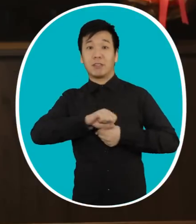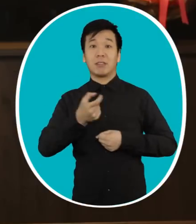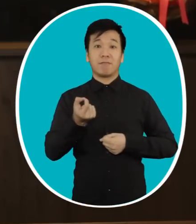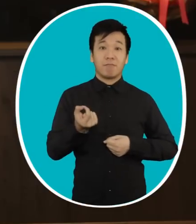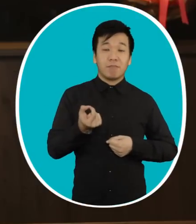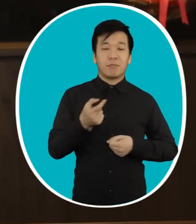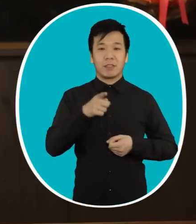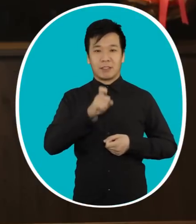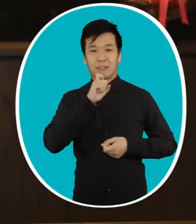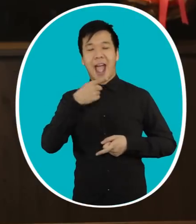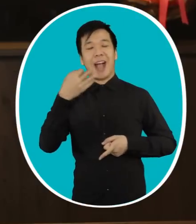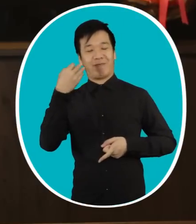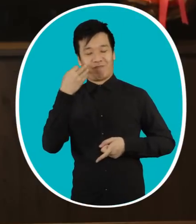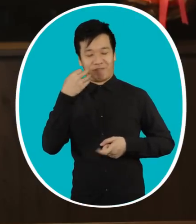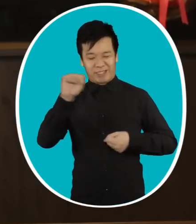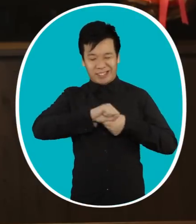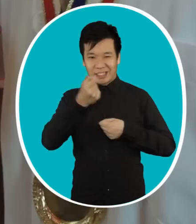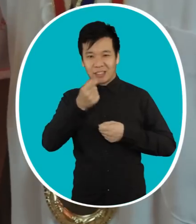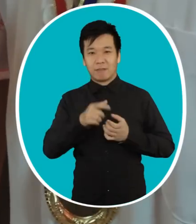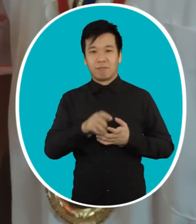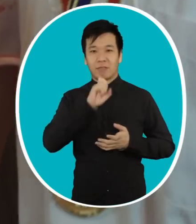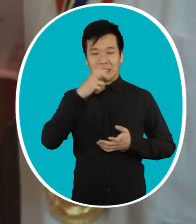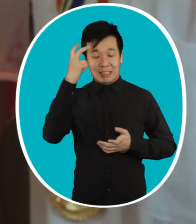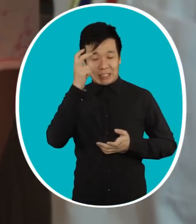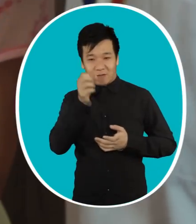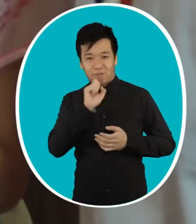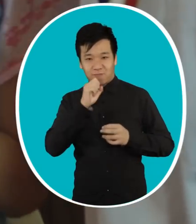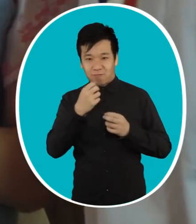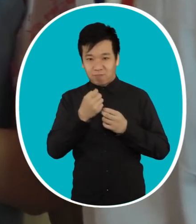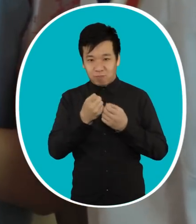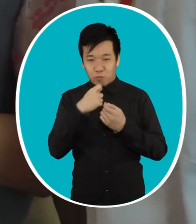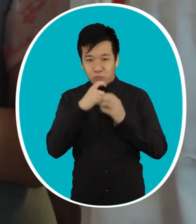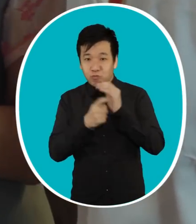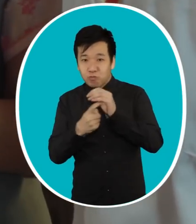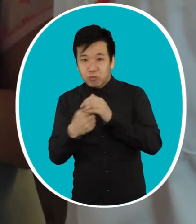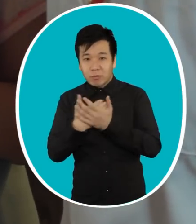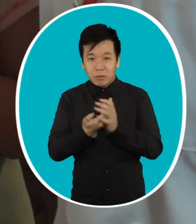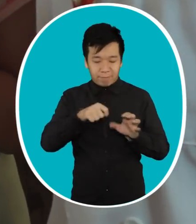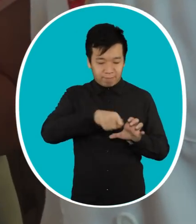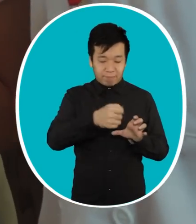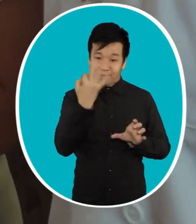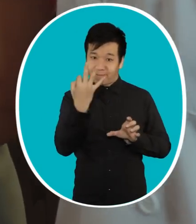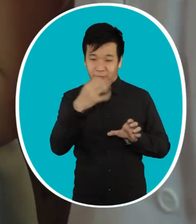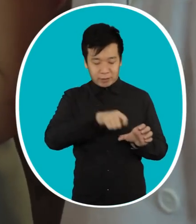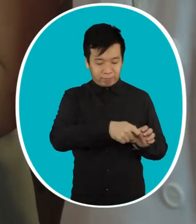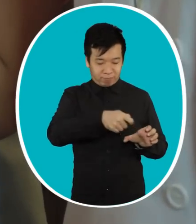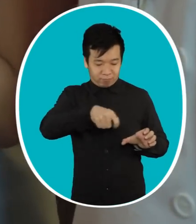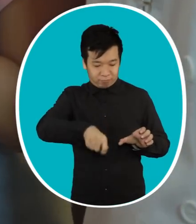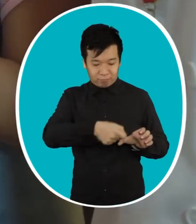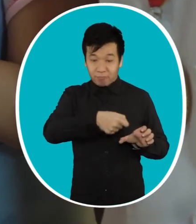俾我哋今日尊貴嘅貴賓嘅，咁就係呢個黑松露啦，不。三茶匙喺啲飯面